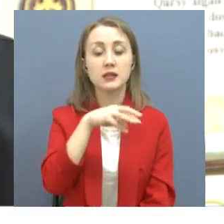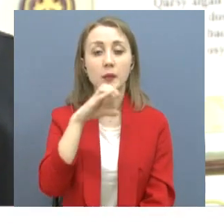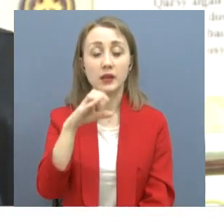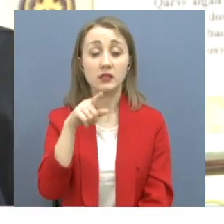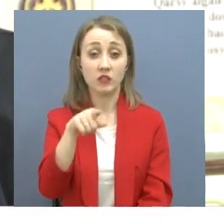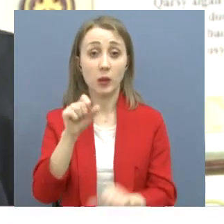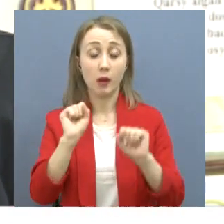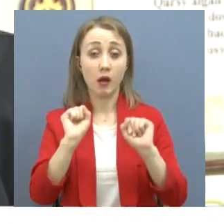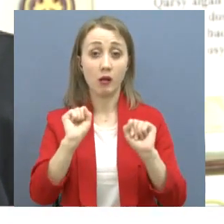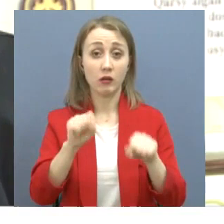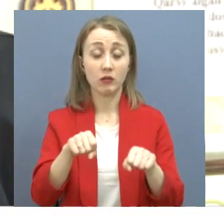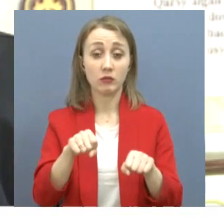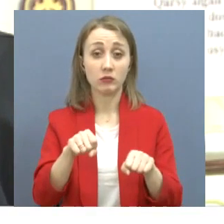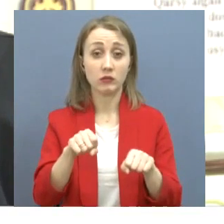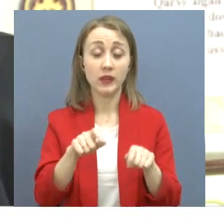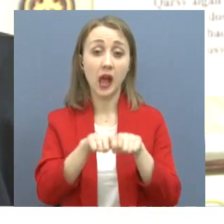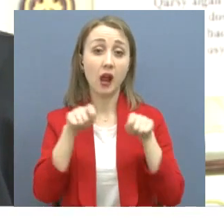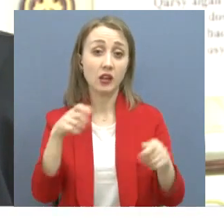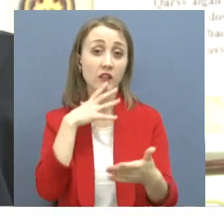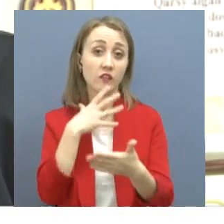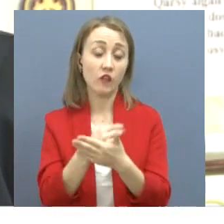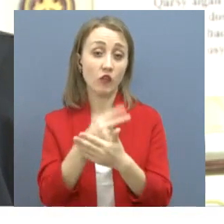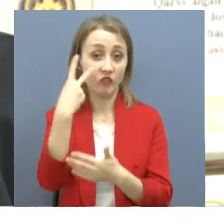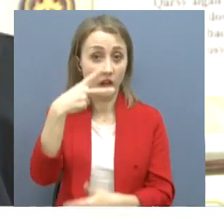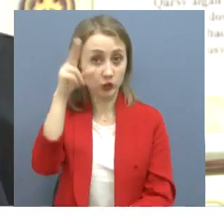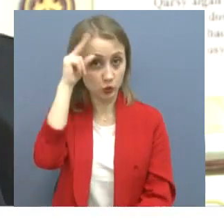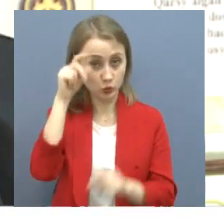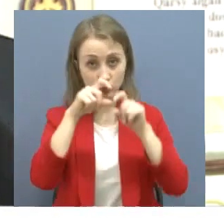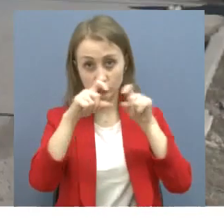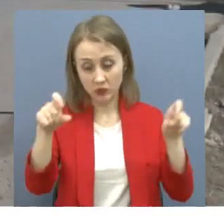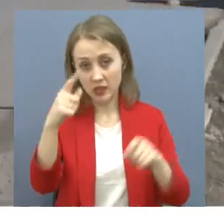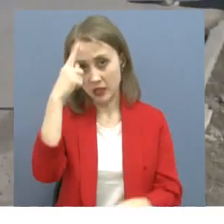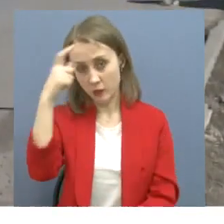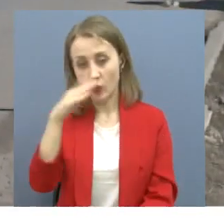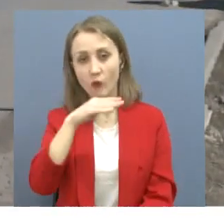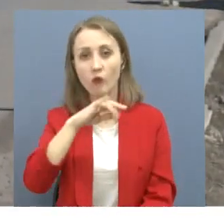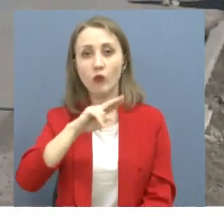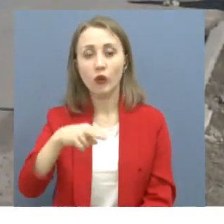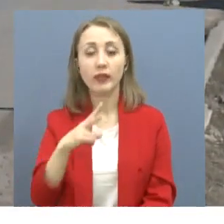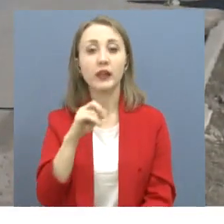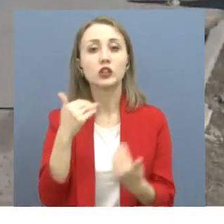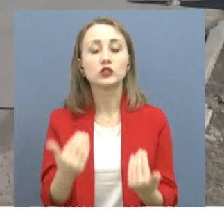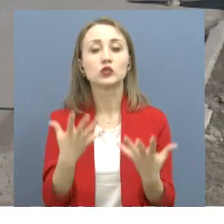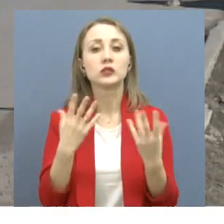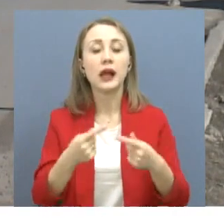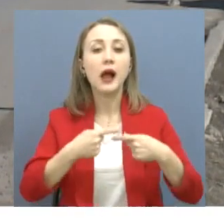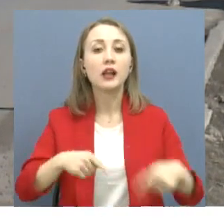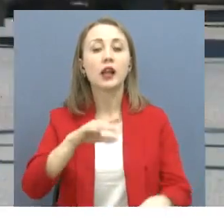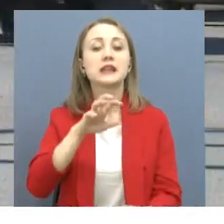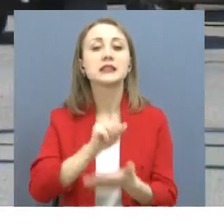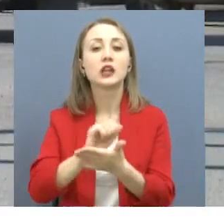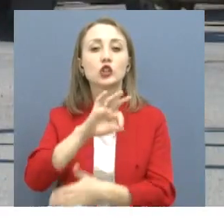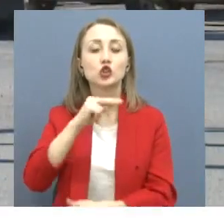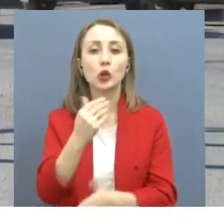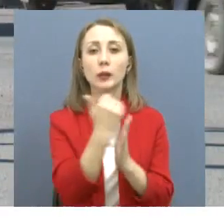вы при возможности открыли счет и сообщили об этом фонду. На сегодняшний день в отдел занятости и социальных